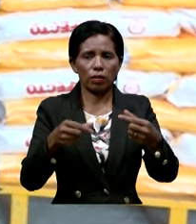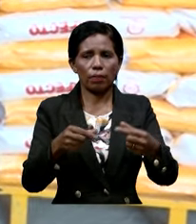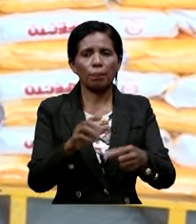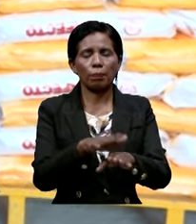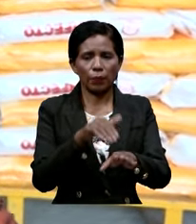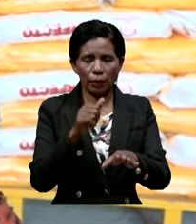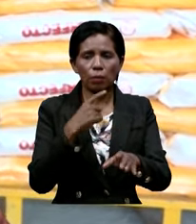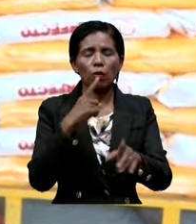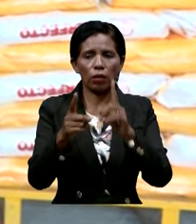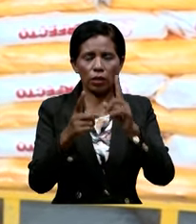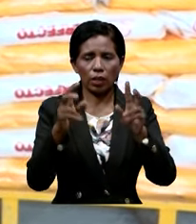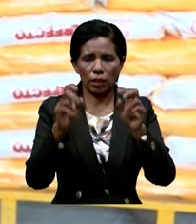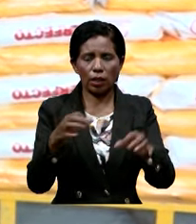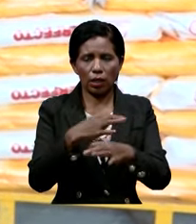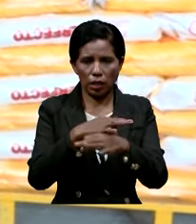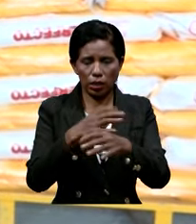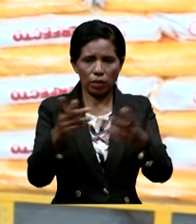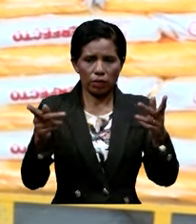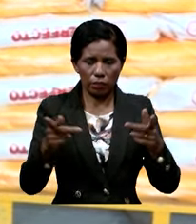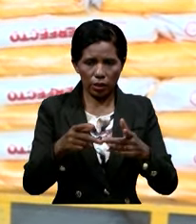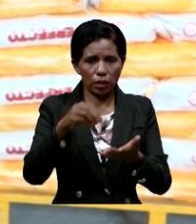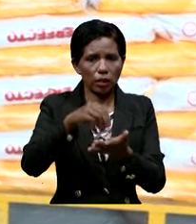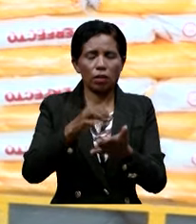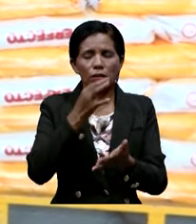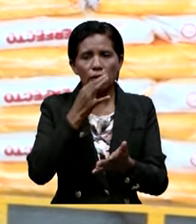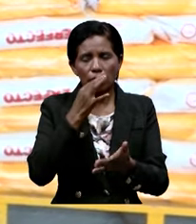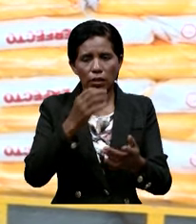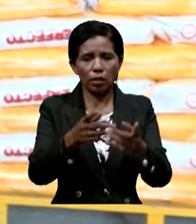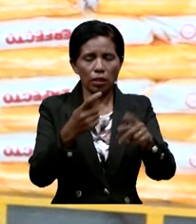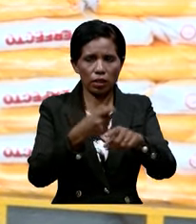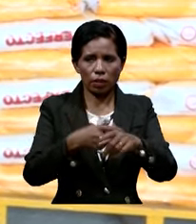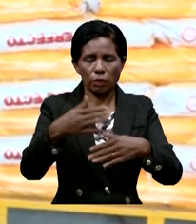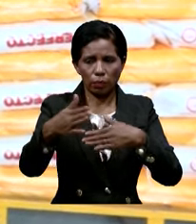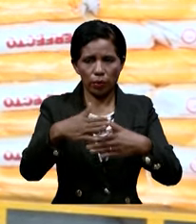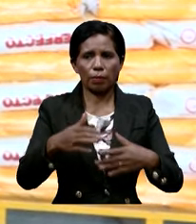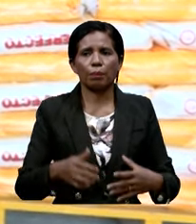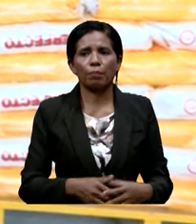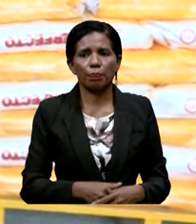kata tem que hadi armazém dane e a tempo badak ne ni lara.